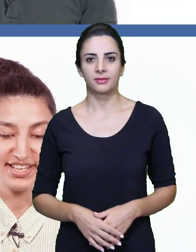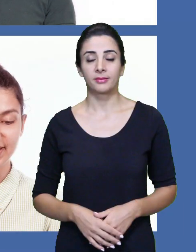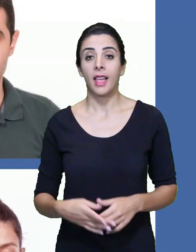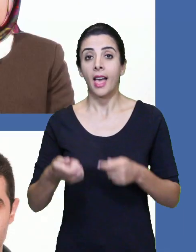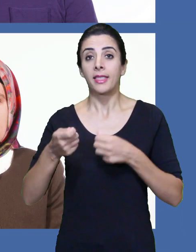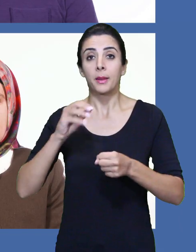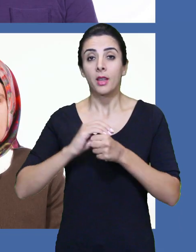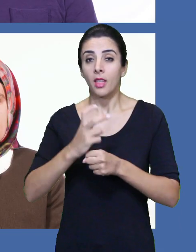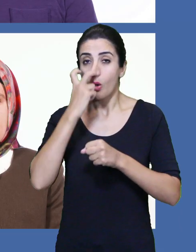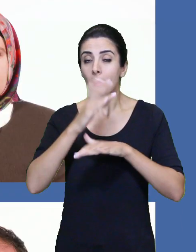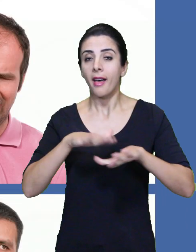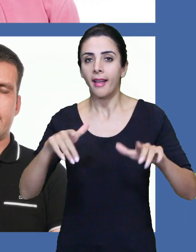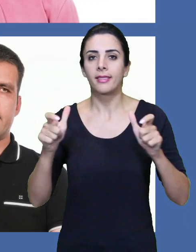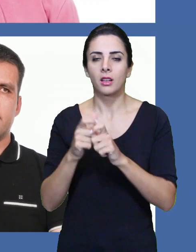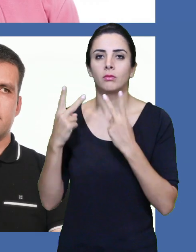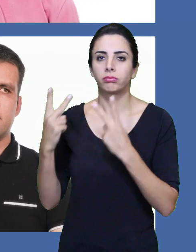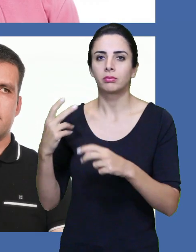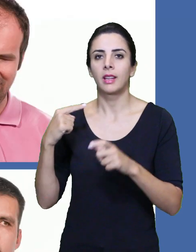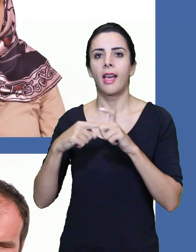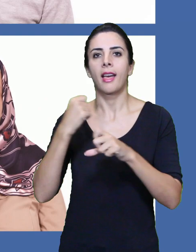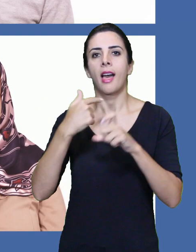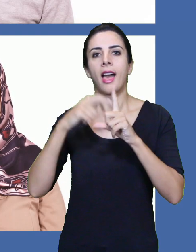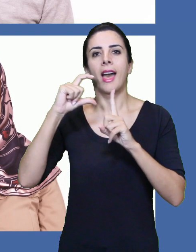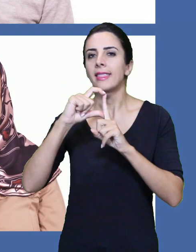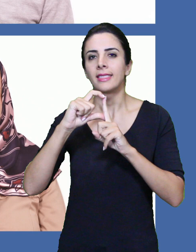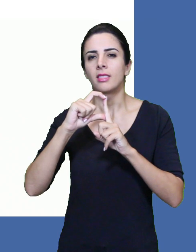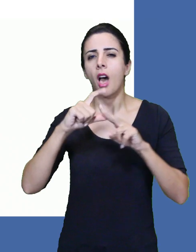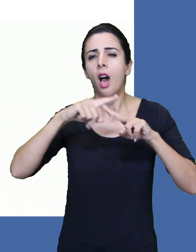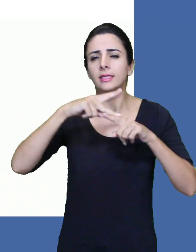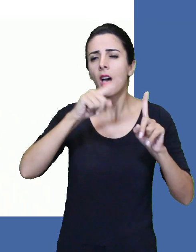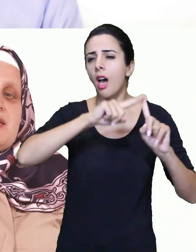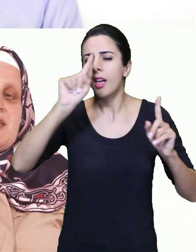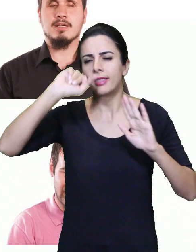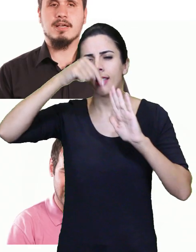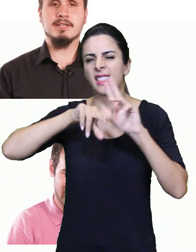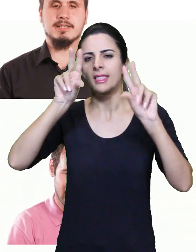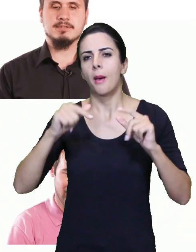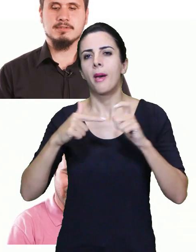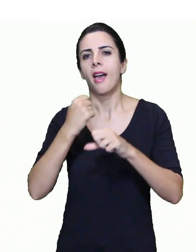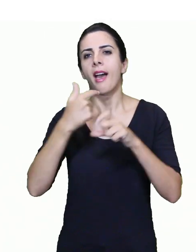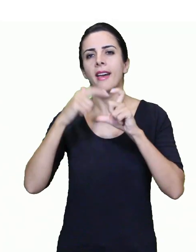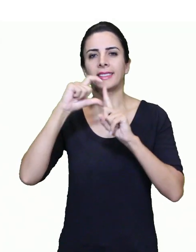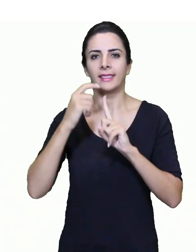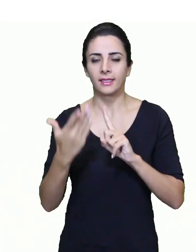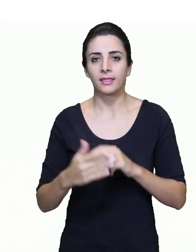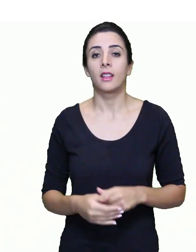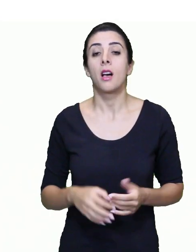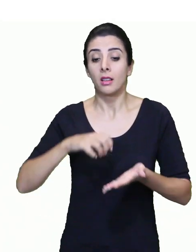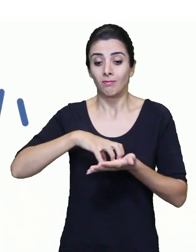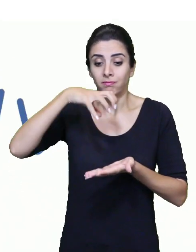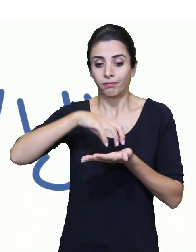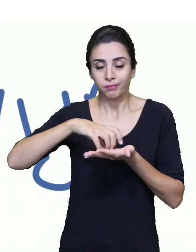Eğitimde Görme Engeller Derneği A'dan Z'ye Eget Ege, Ege, Ege Braille